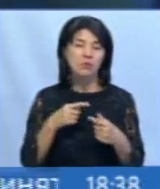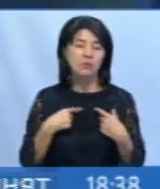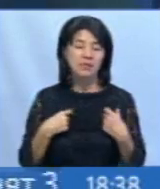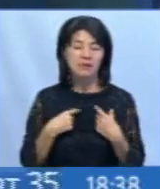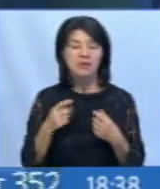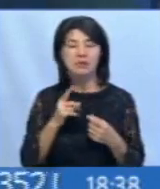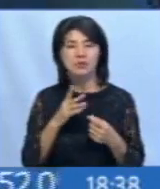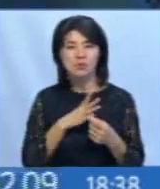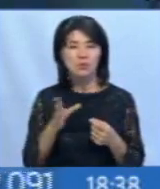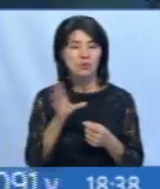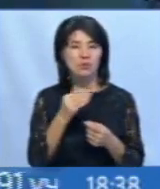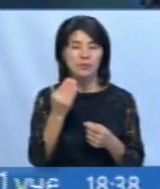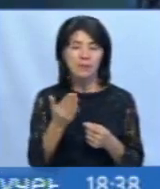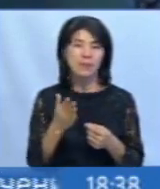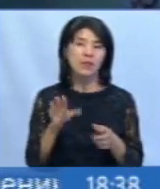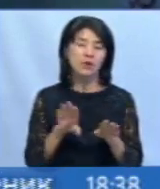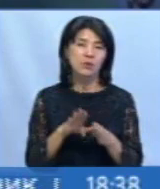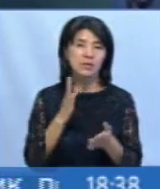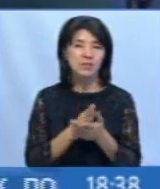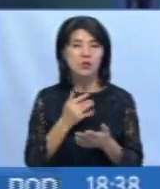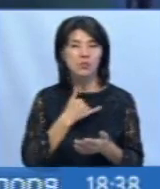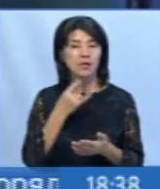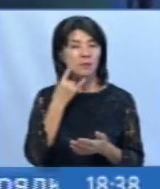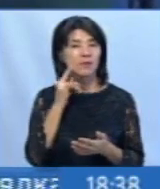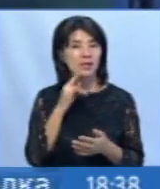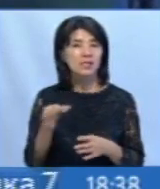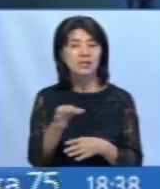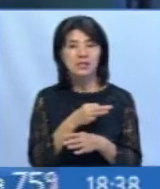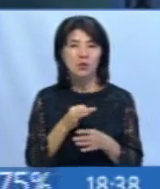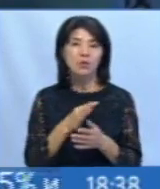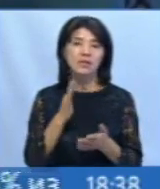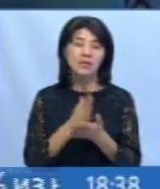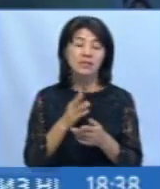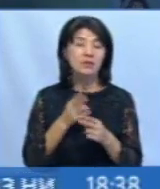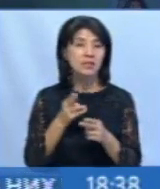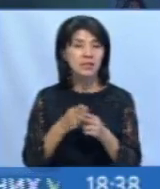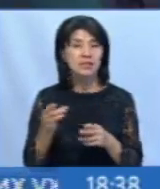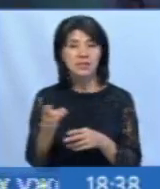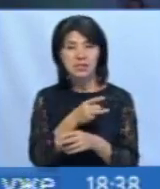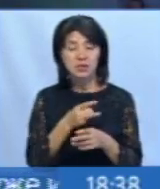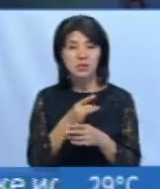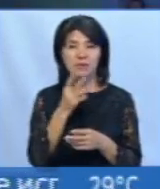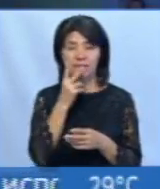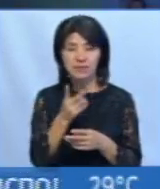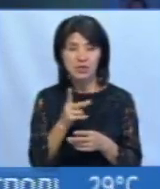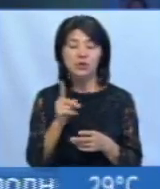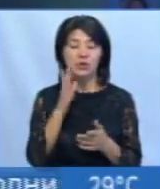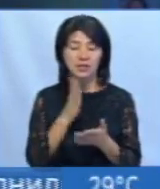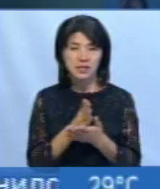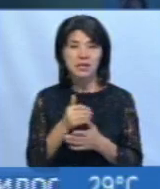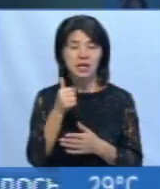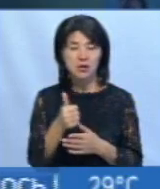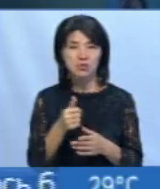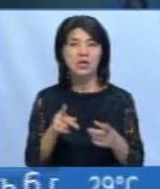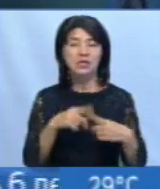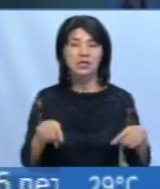что на территории Павлодарского региона, в городе Павлодаре, вот в частности в Железинском районе, видно, что есть хороший